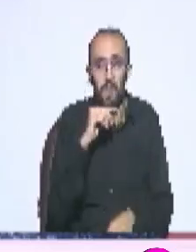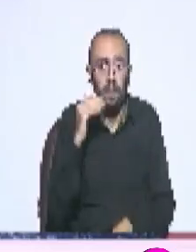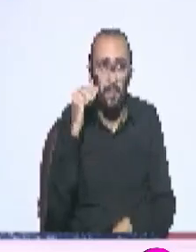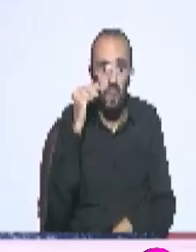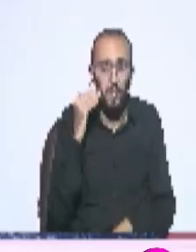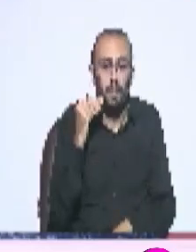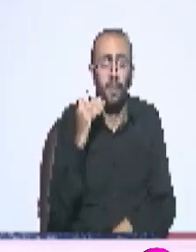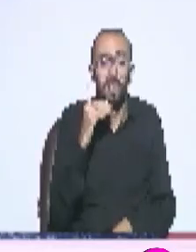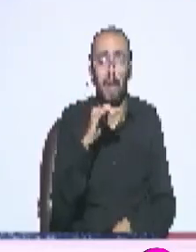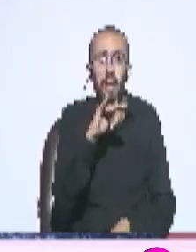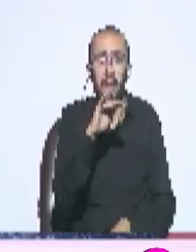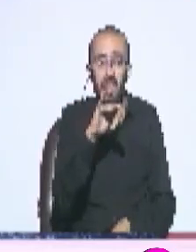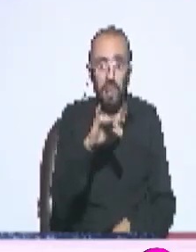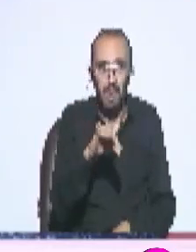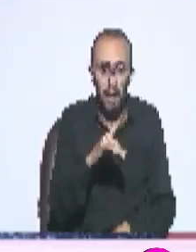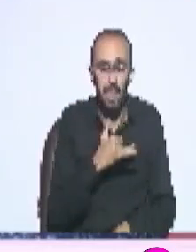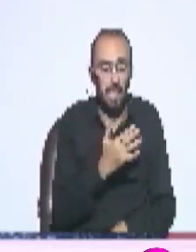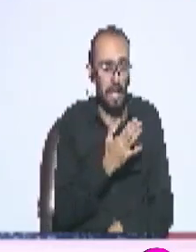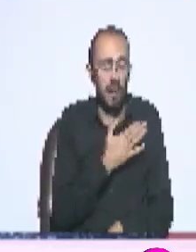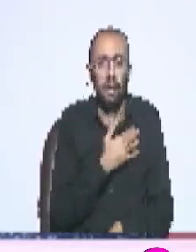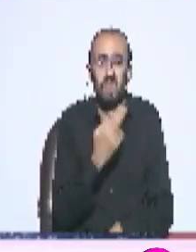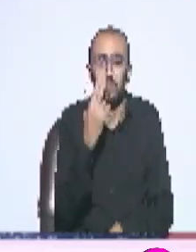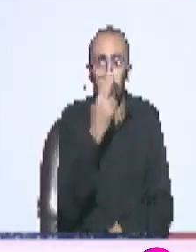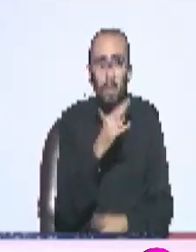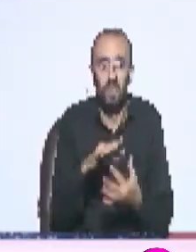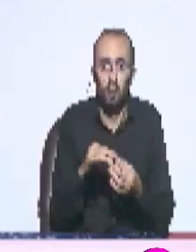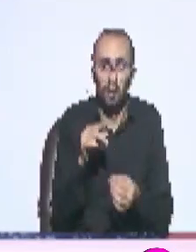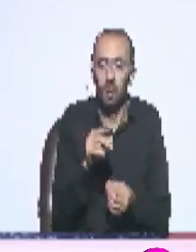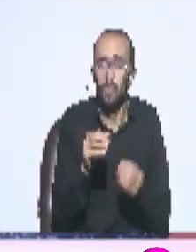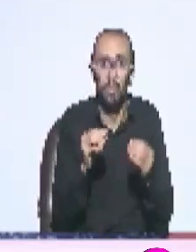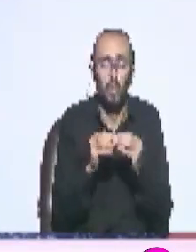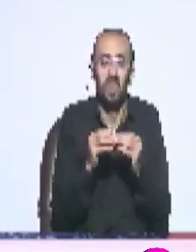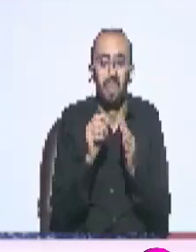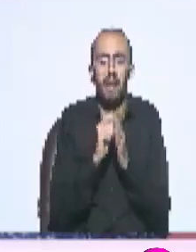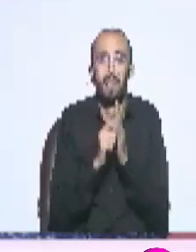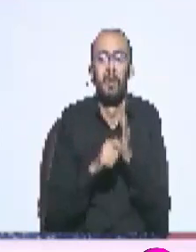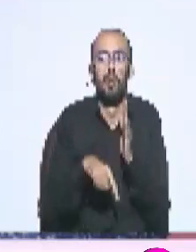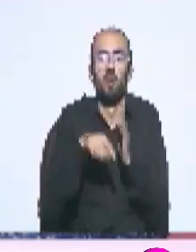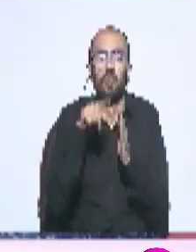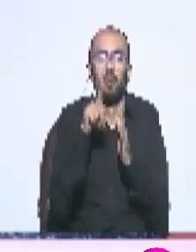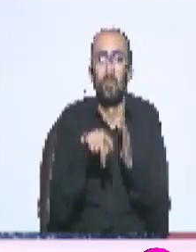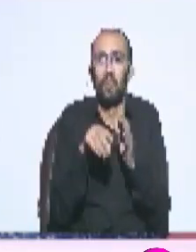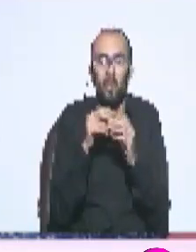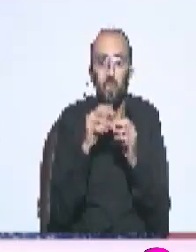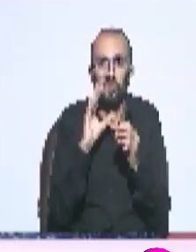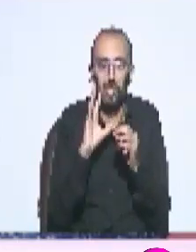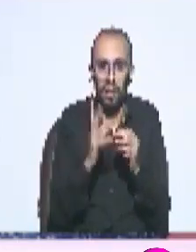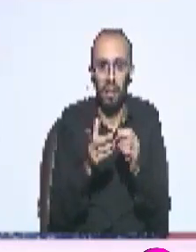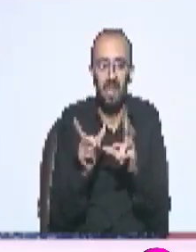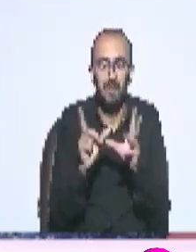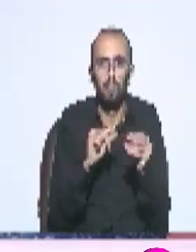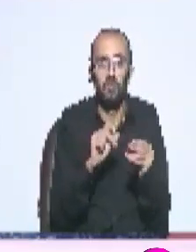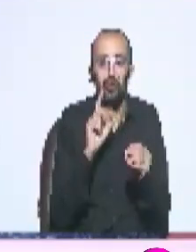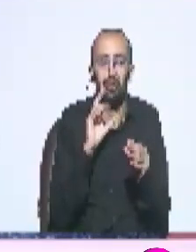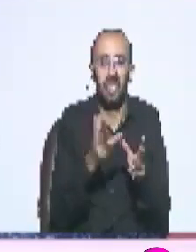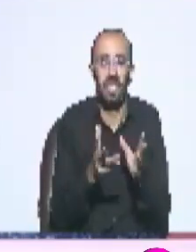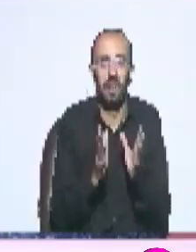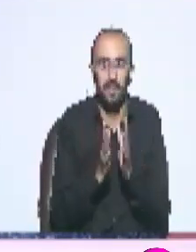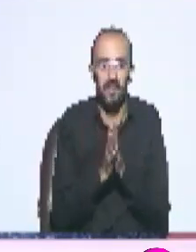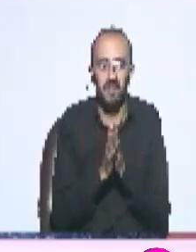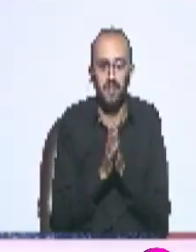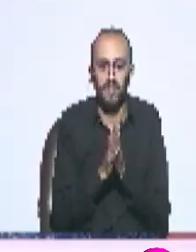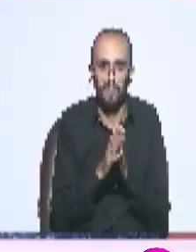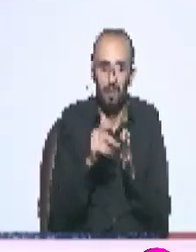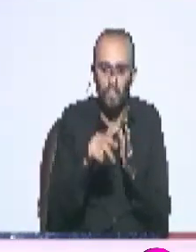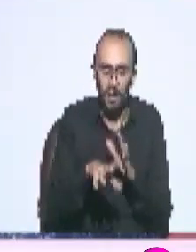فاضله جايه تطلب وتسال السؤال دوت اكتبي لي يومك واسبوعي خطوه عمليه يقدروا برده يعملوها